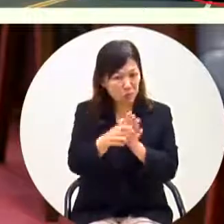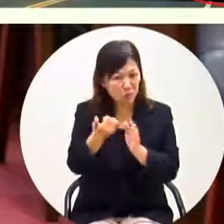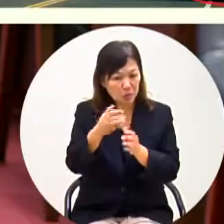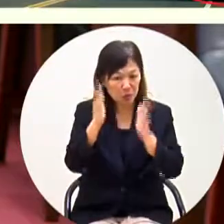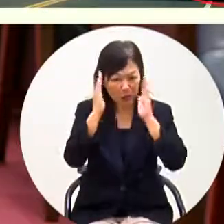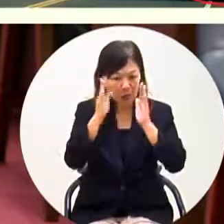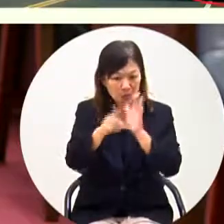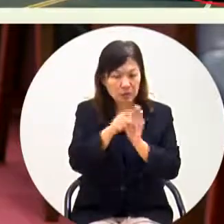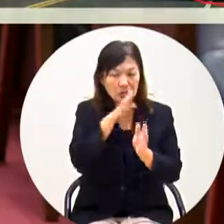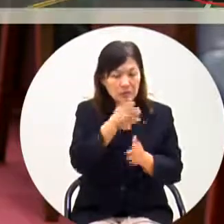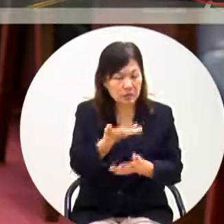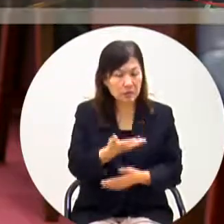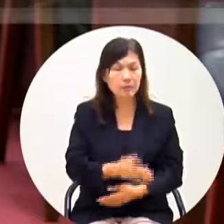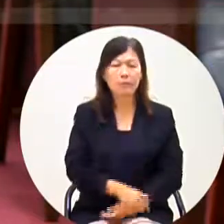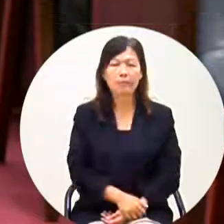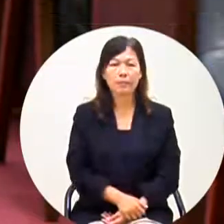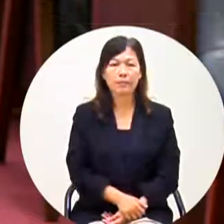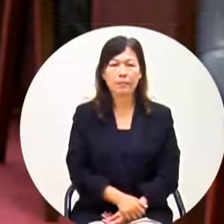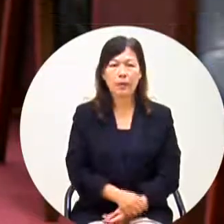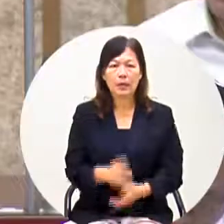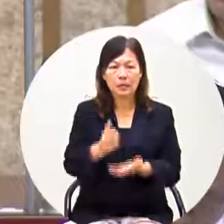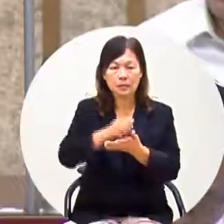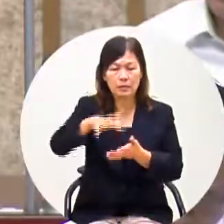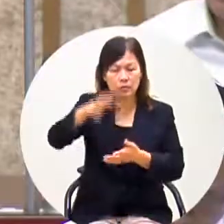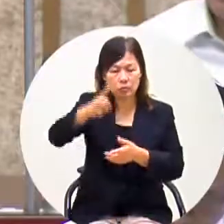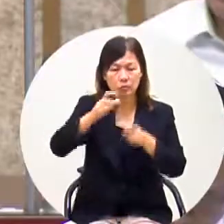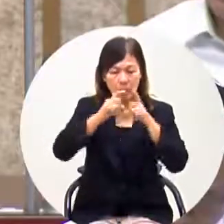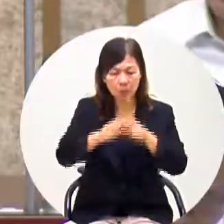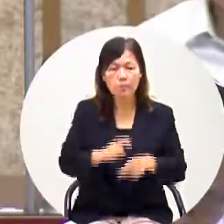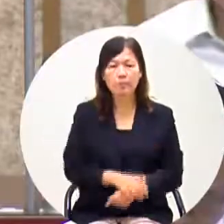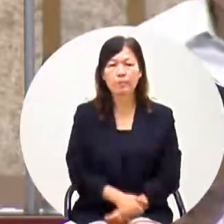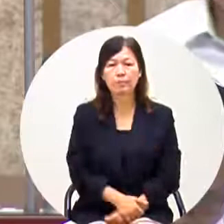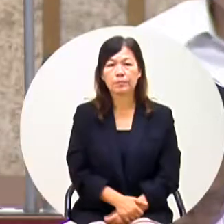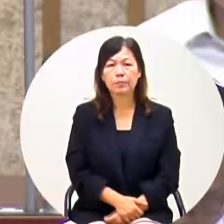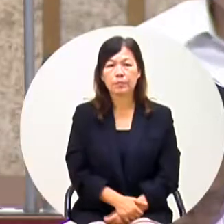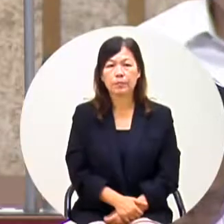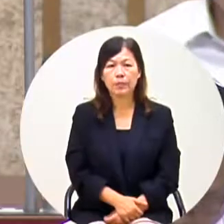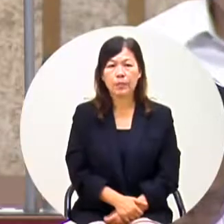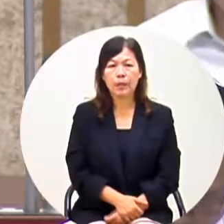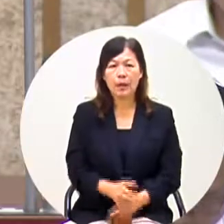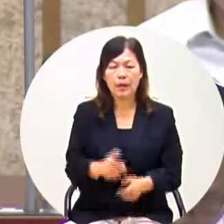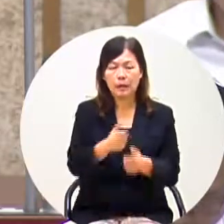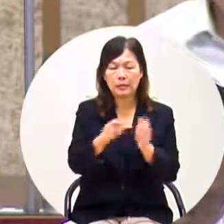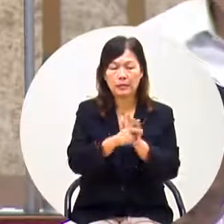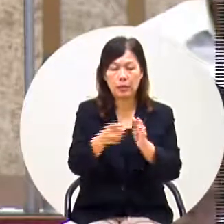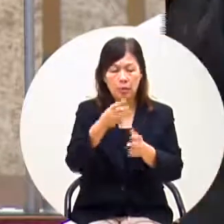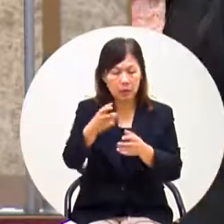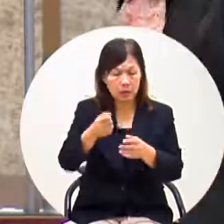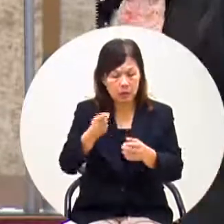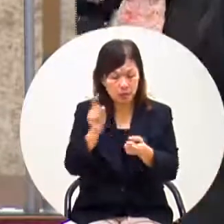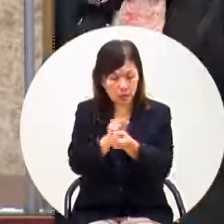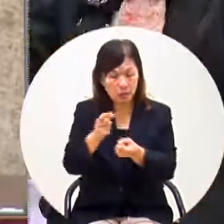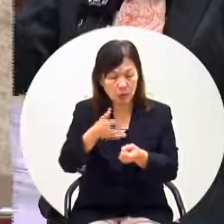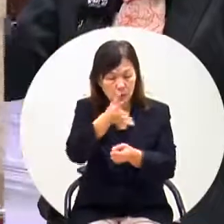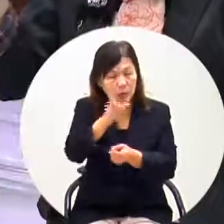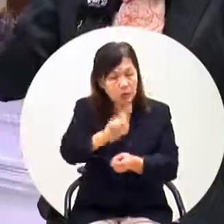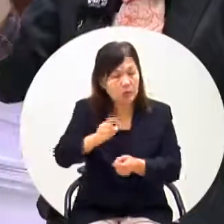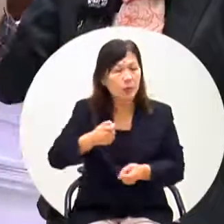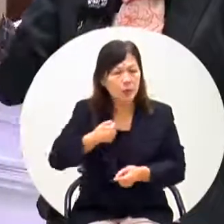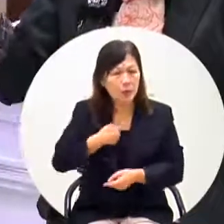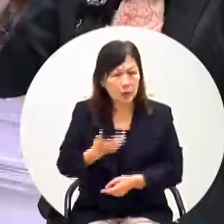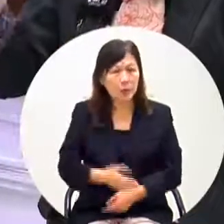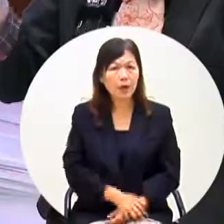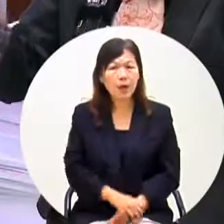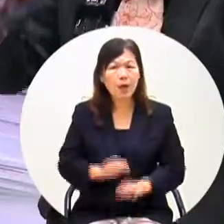请局长回答。 局长回答。 好，谢谢 局长。你应该听得懂本席在讲什么吧？ 我 是指说交通